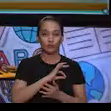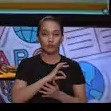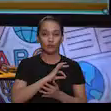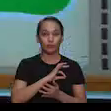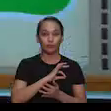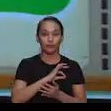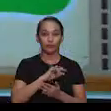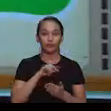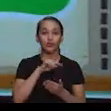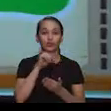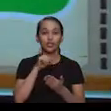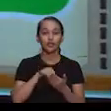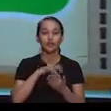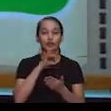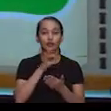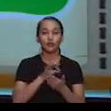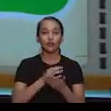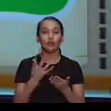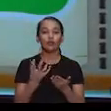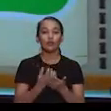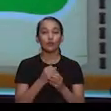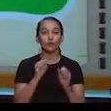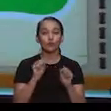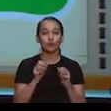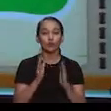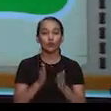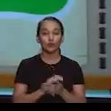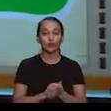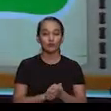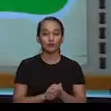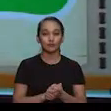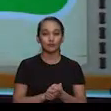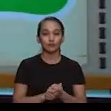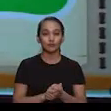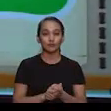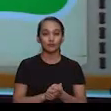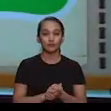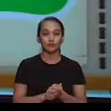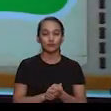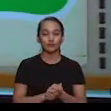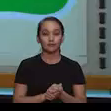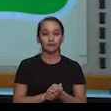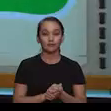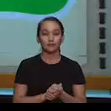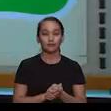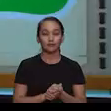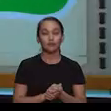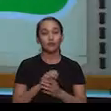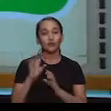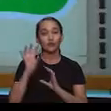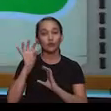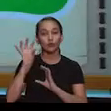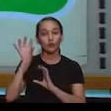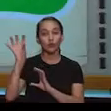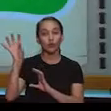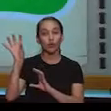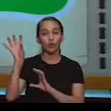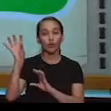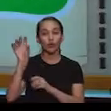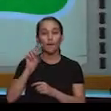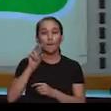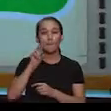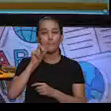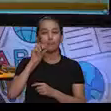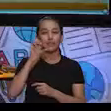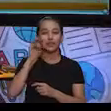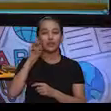holda ushbu savollarimga javob berishingiz mumkin. Demak, ushbu rasmda tog' xandon